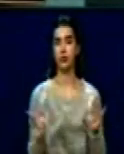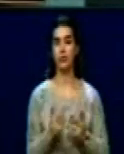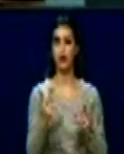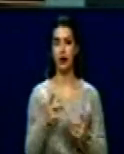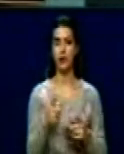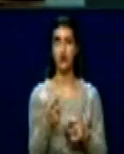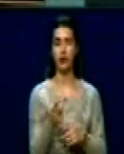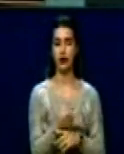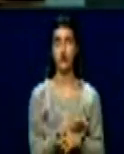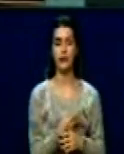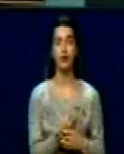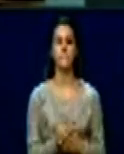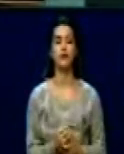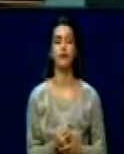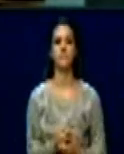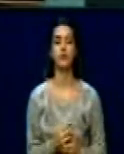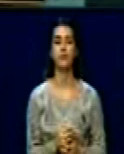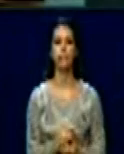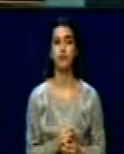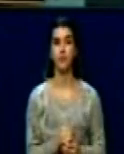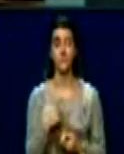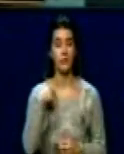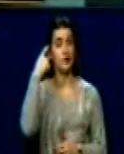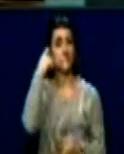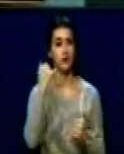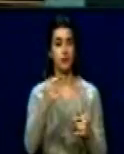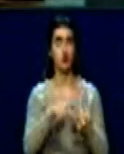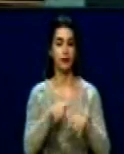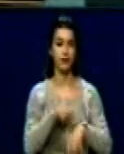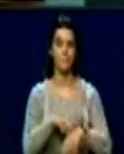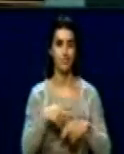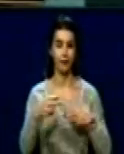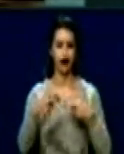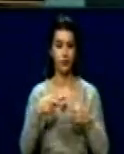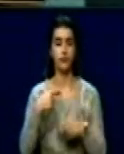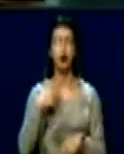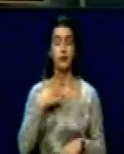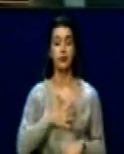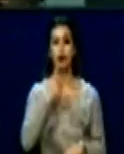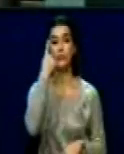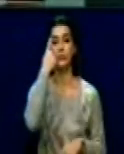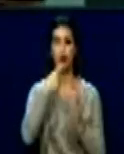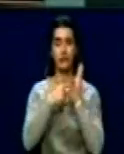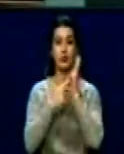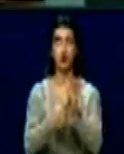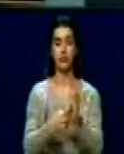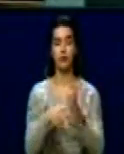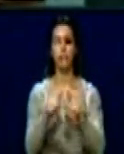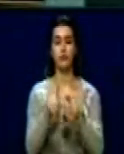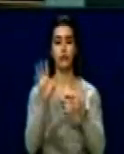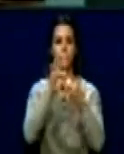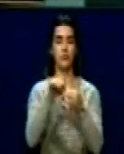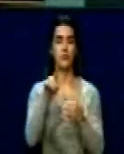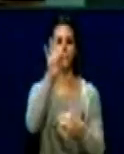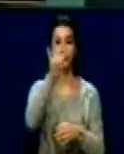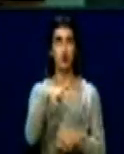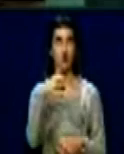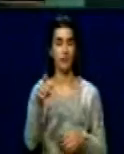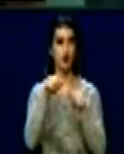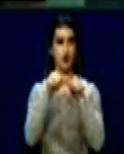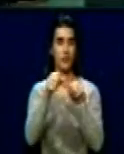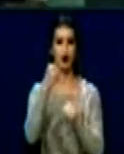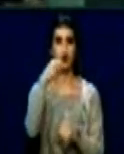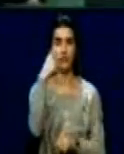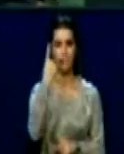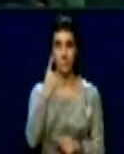është futur. Unë e di që do ta kem kohën e kufizuar, por dua ta ngres vetëm edhe një çështje tjetër për sa i përket kësaj tabele së parë, që mendoj që